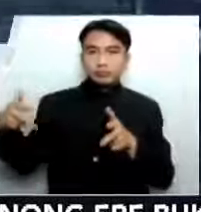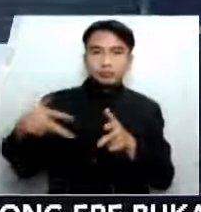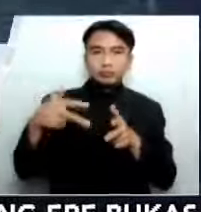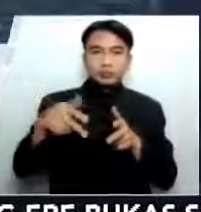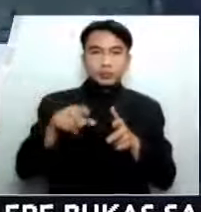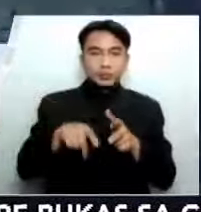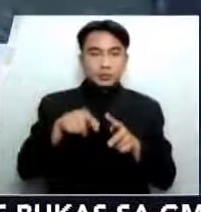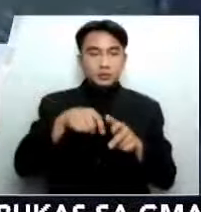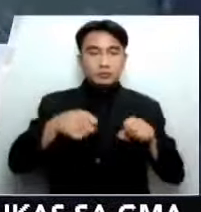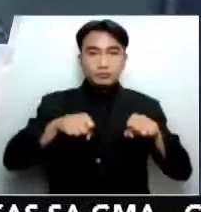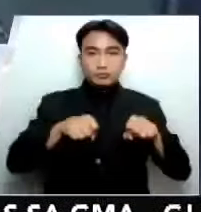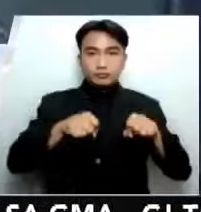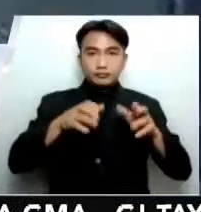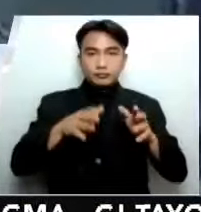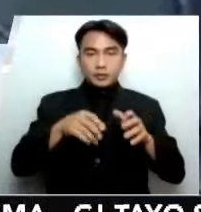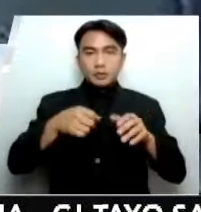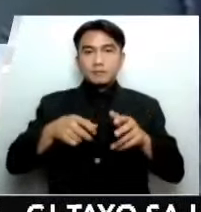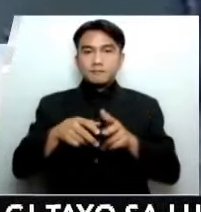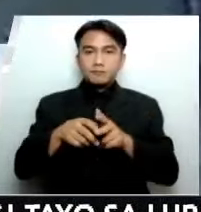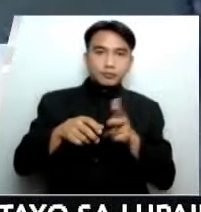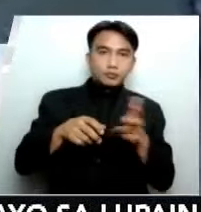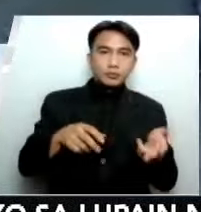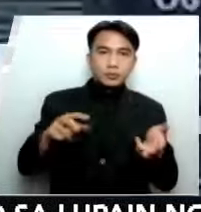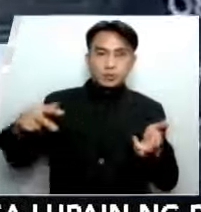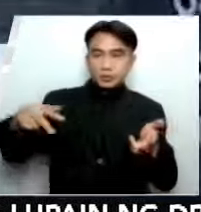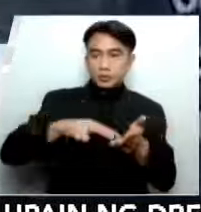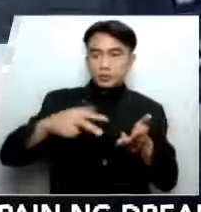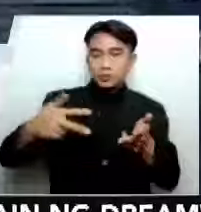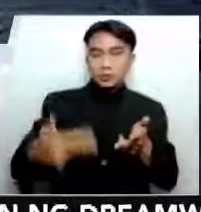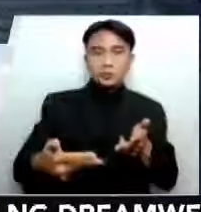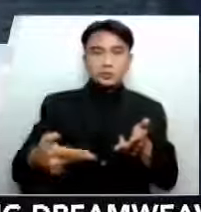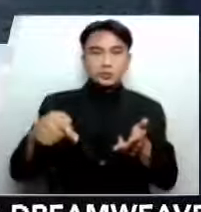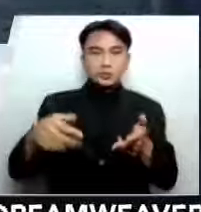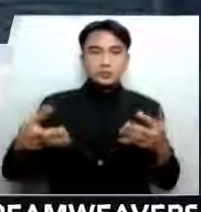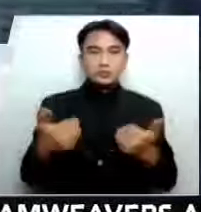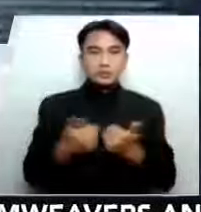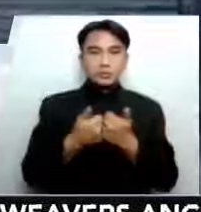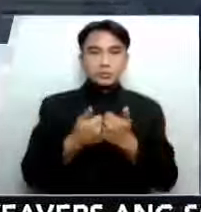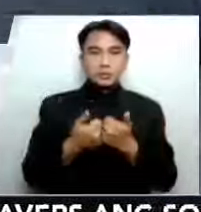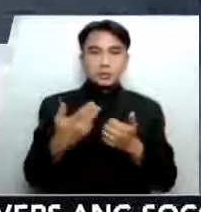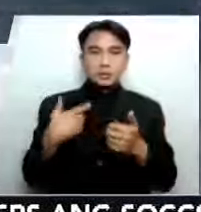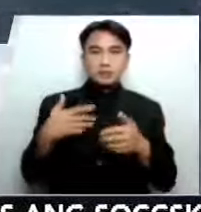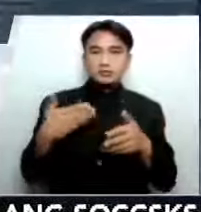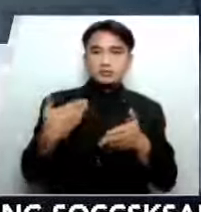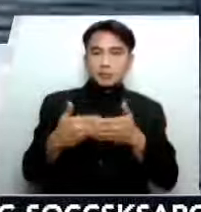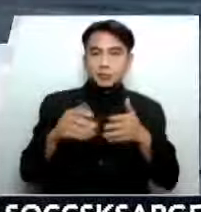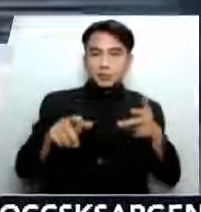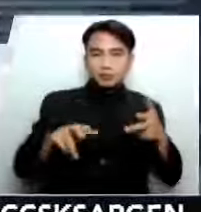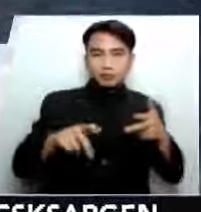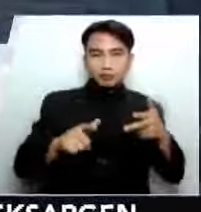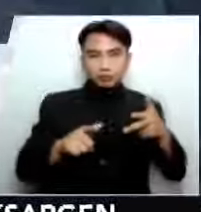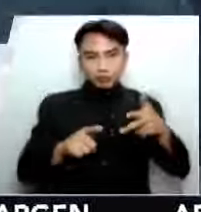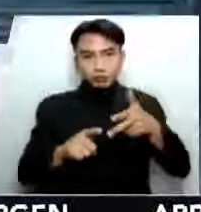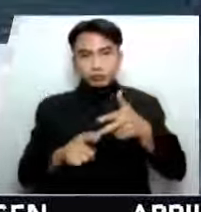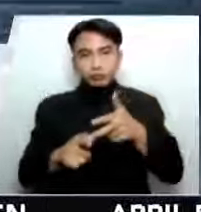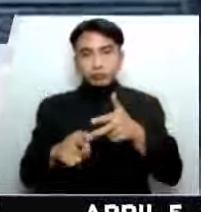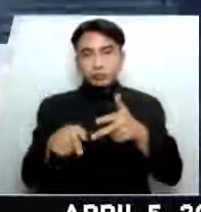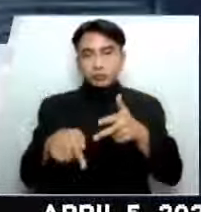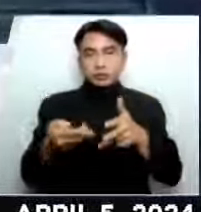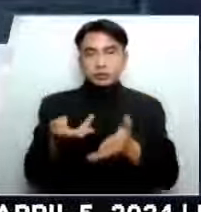ang tricycle umikot at bumangga sa kanya. Muntik ring masagasaan ang rider ng motor na nakadapa sa